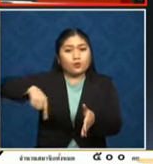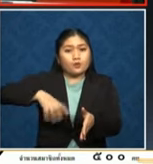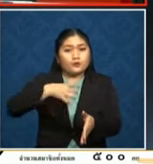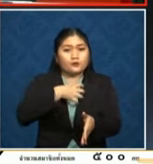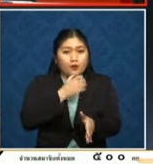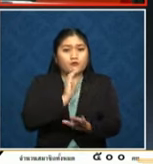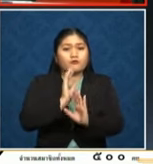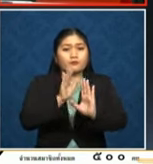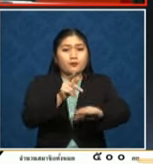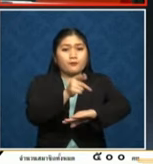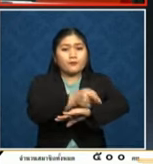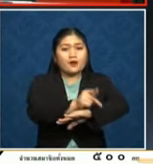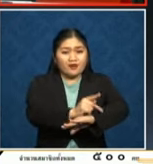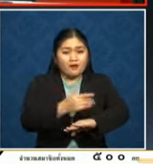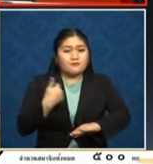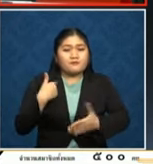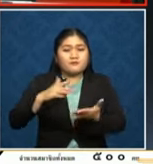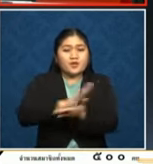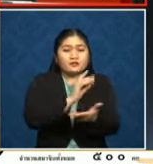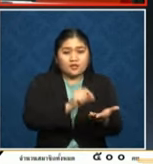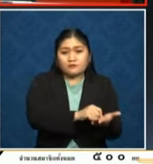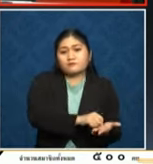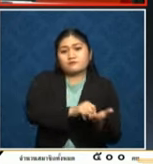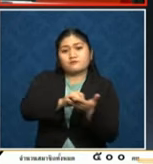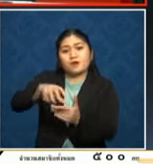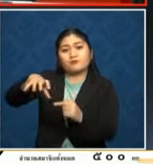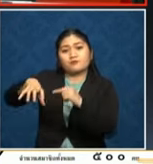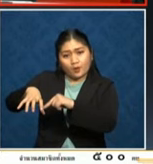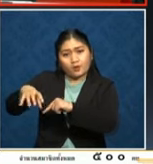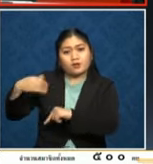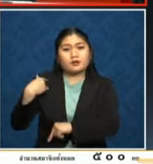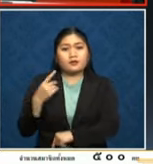านมีหนังสือไปยังกรมทางหลวงเพื่อที่จะ